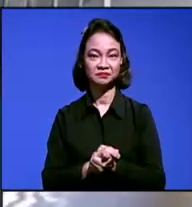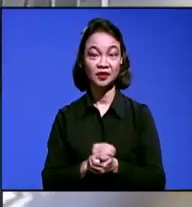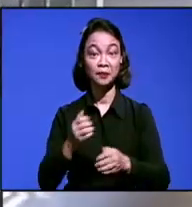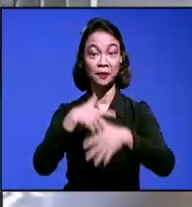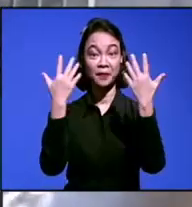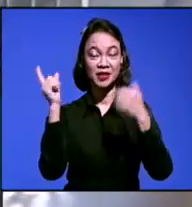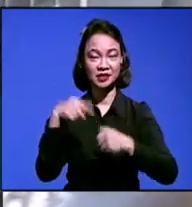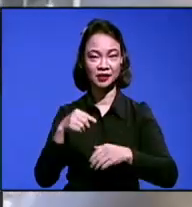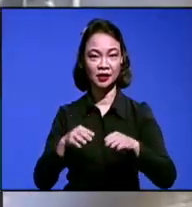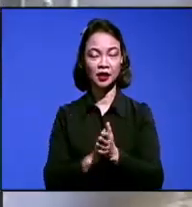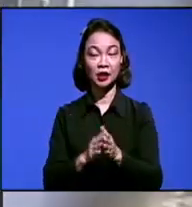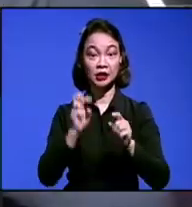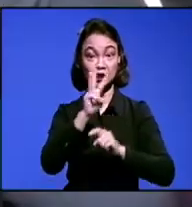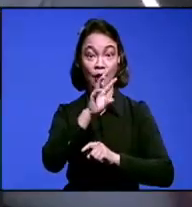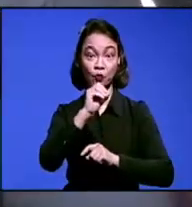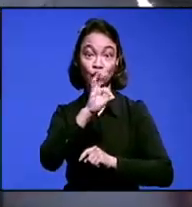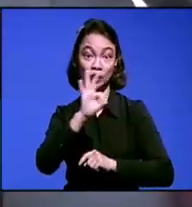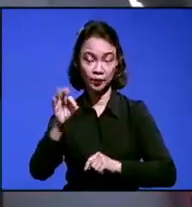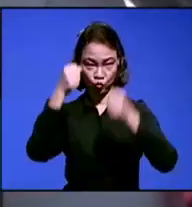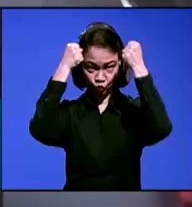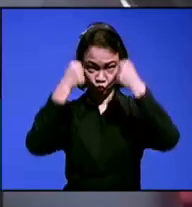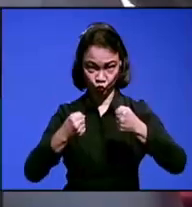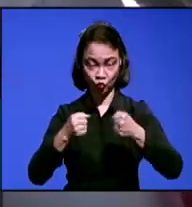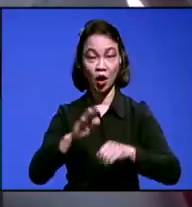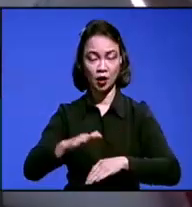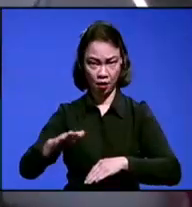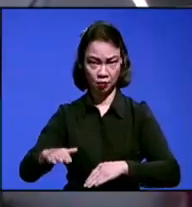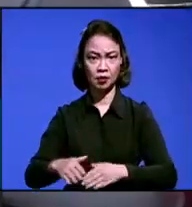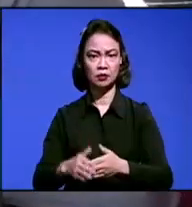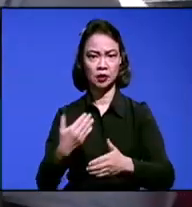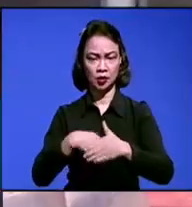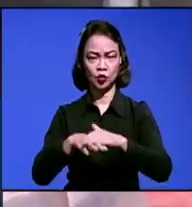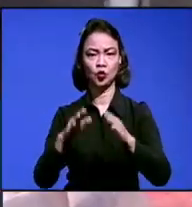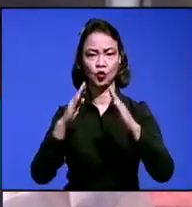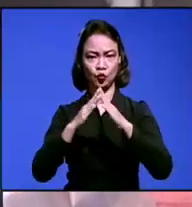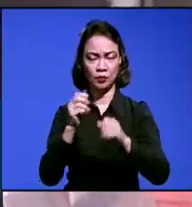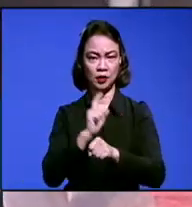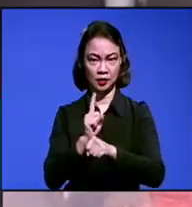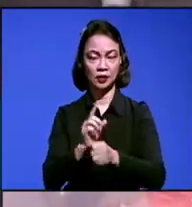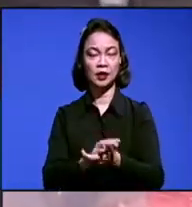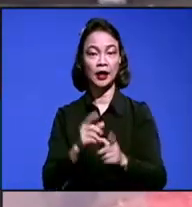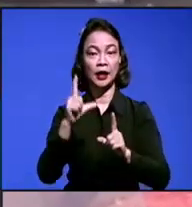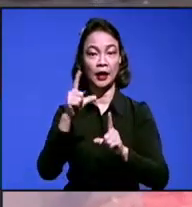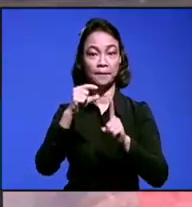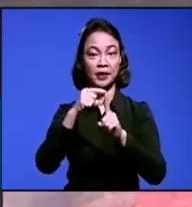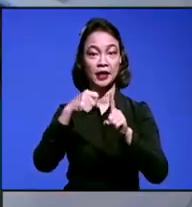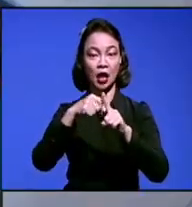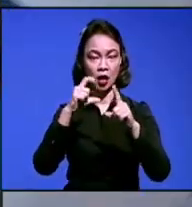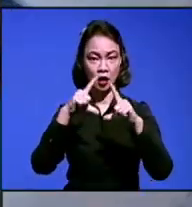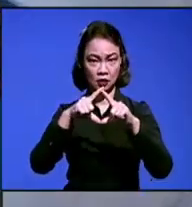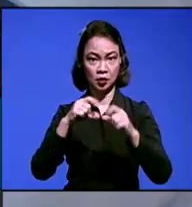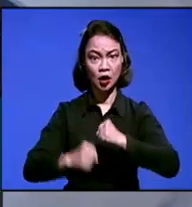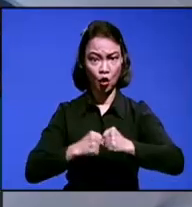Pembebasan lebih dari 30 ribu narapidana dan anak dari dalam lapas, rutan, dan LPKA dilakukan untuk mencegah